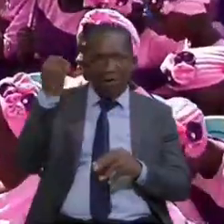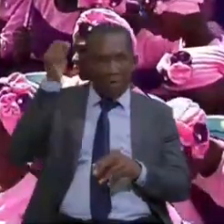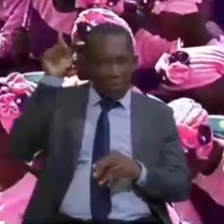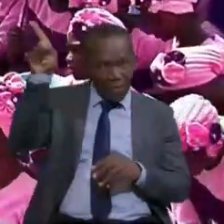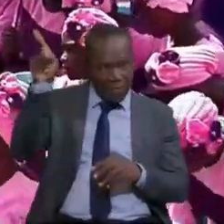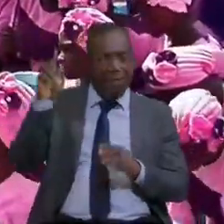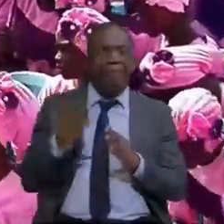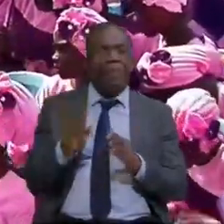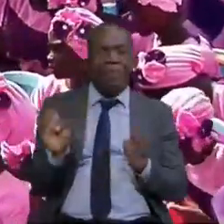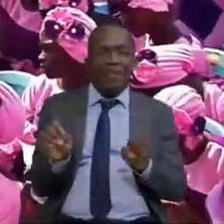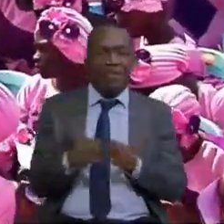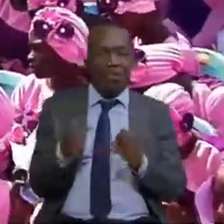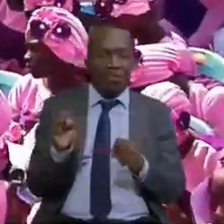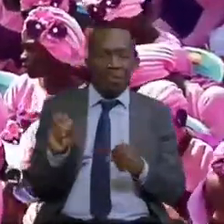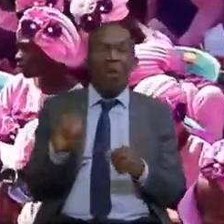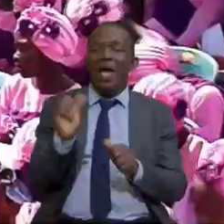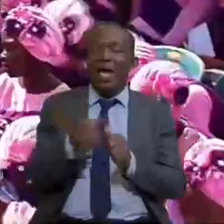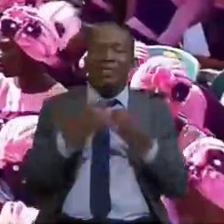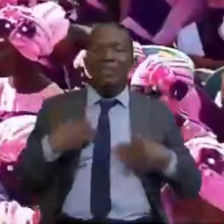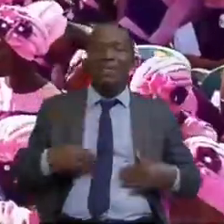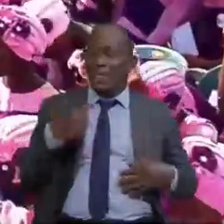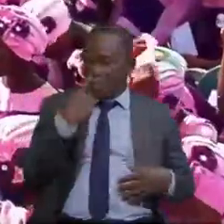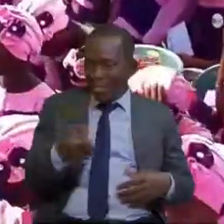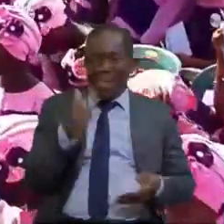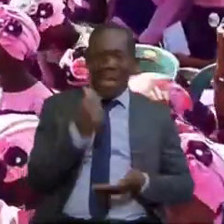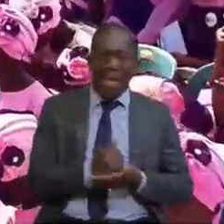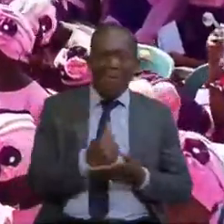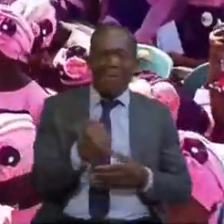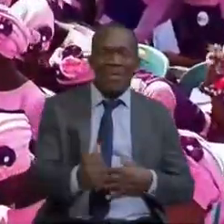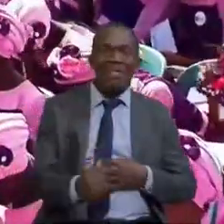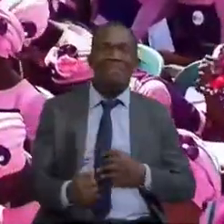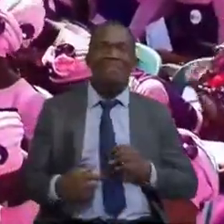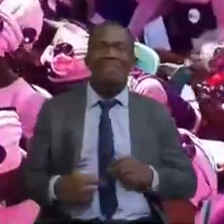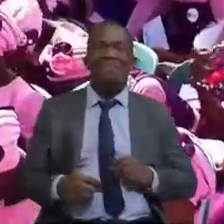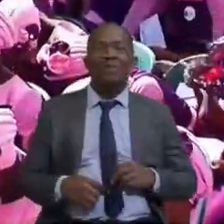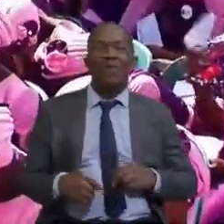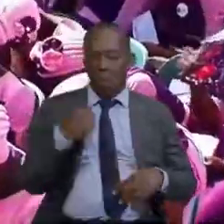Ainsi, oui, tout le monde dit Amen. C'est qui? Verset